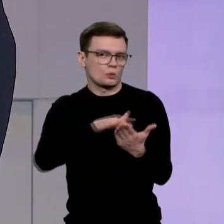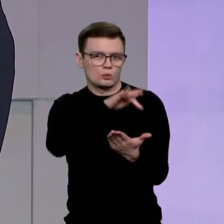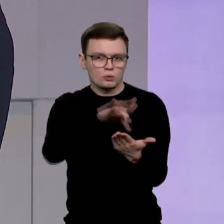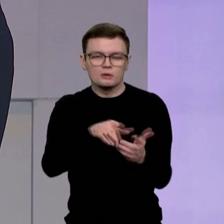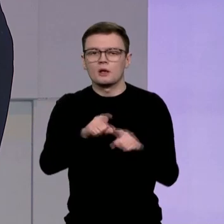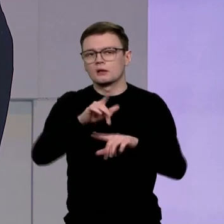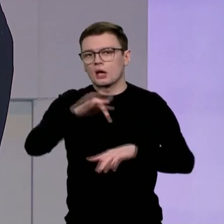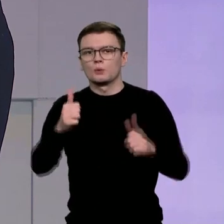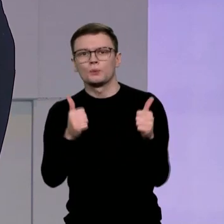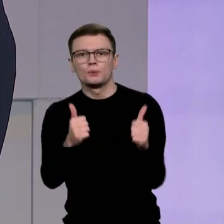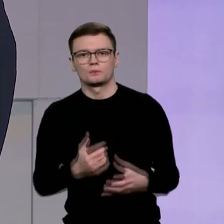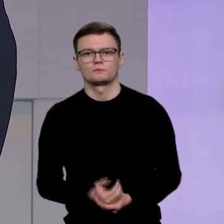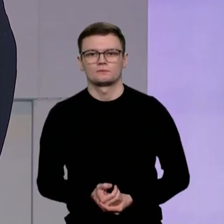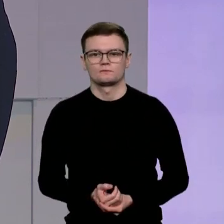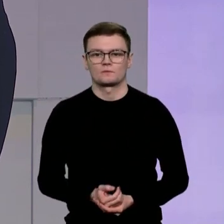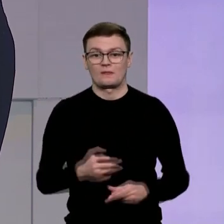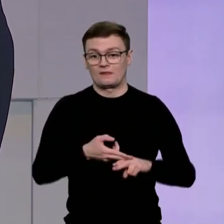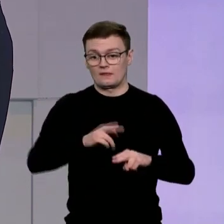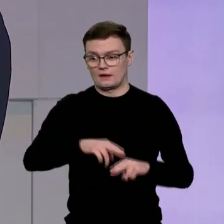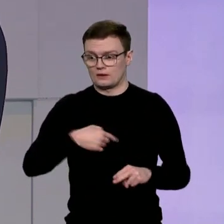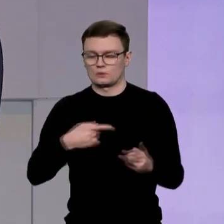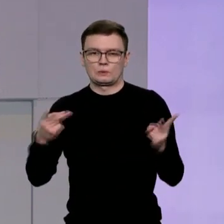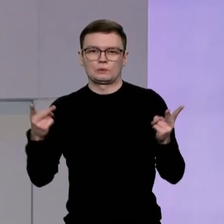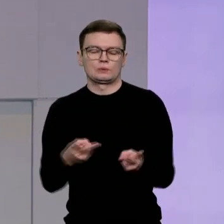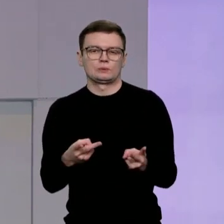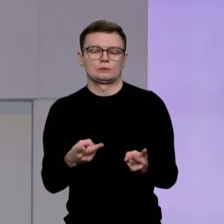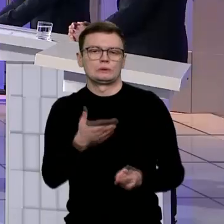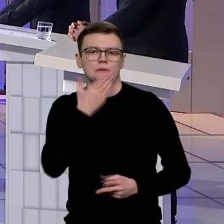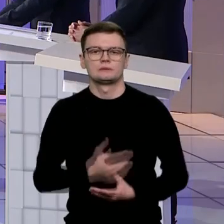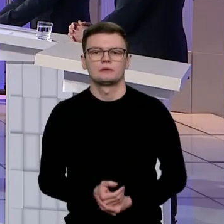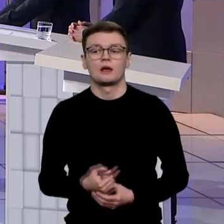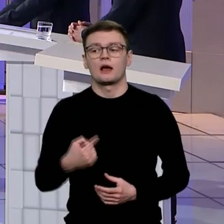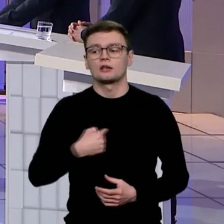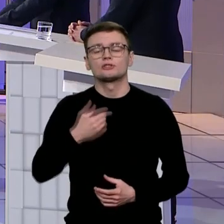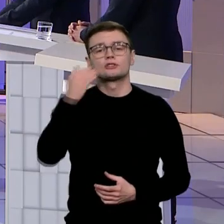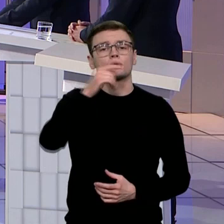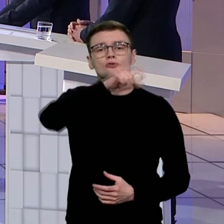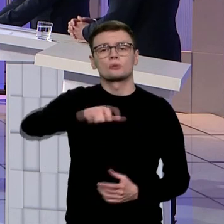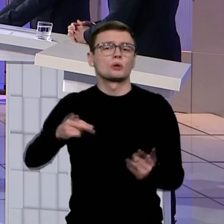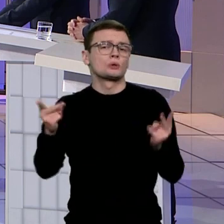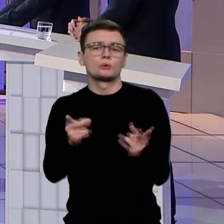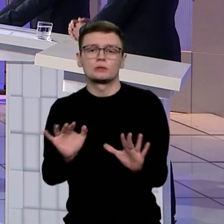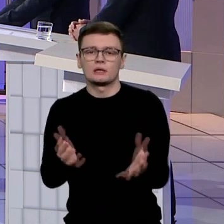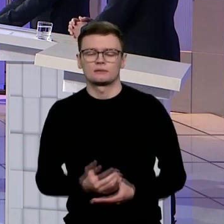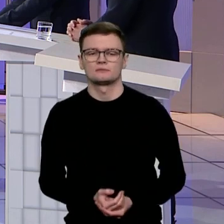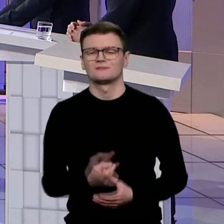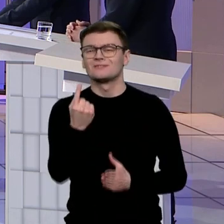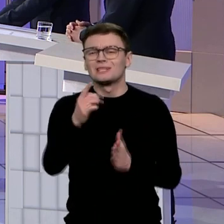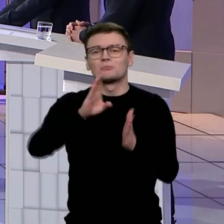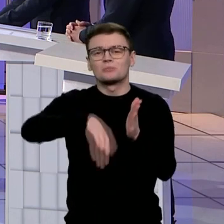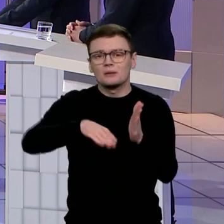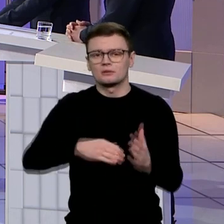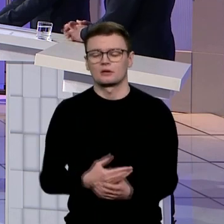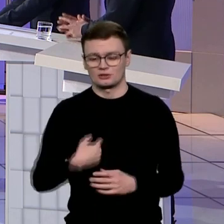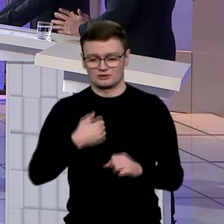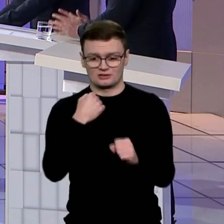gerai, tai bus tai, ko man labiausiai reikia. Šiaip man labiausiai reikia iš visų šiauliečių vieno paprasto dalyko. Visą savo darbą mainau į